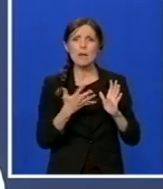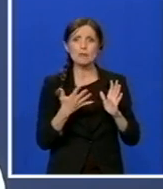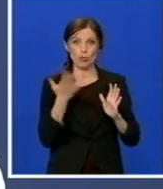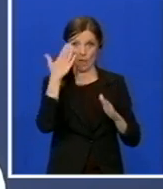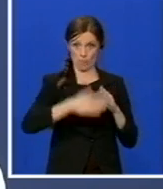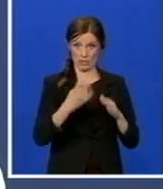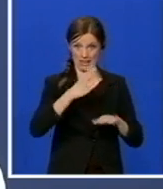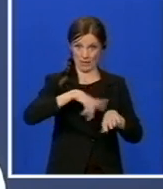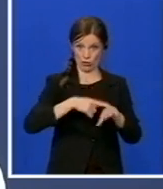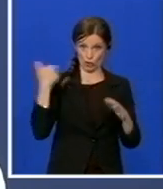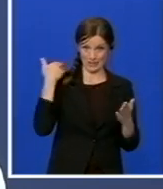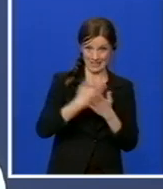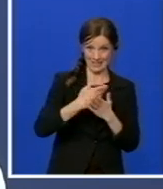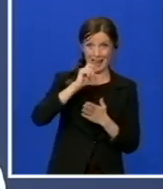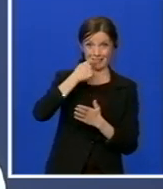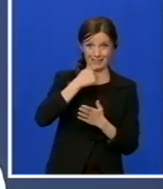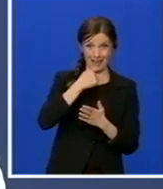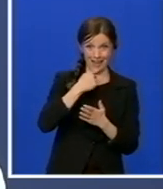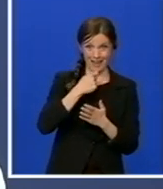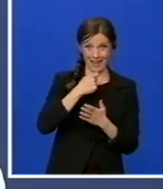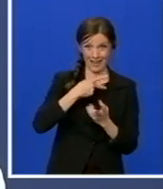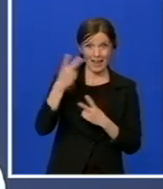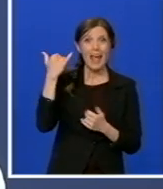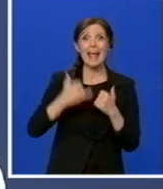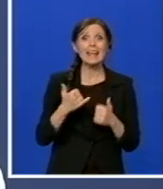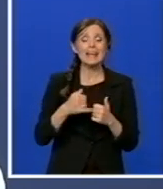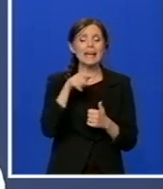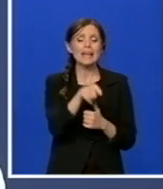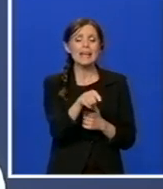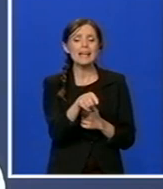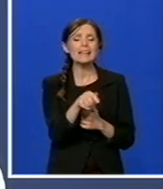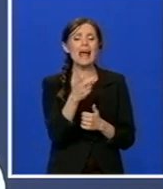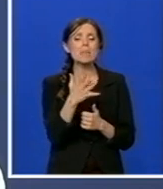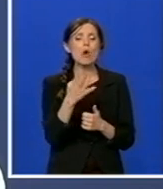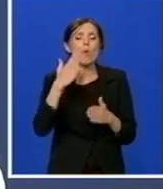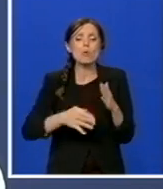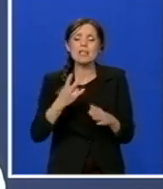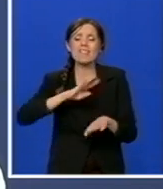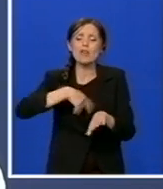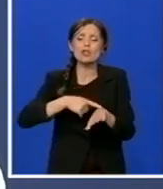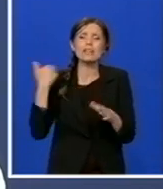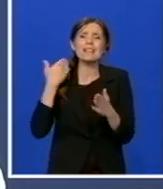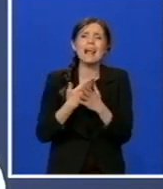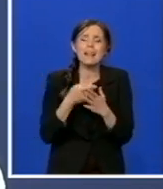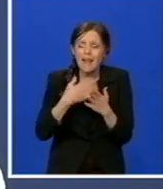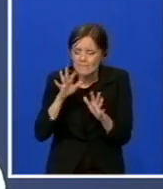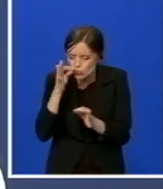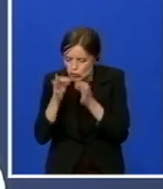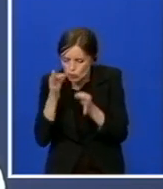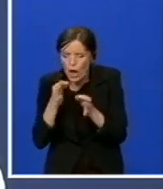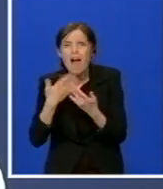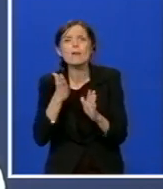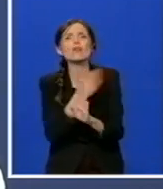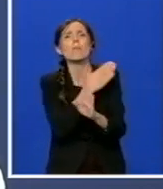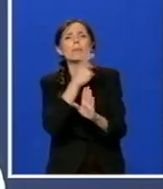sata ili su to ljudi čiji su uzorci obrađeni u poslednjih 24 sata i koja je to vrsta testova, da li su